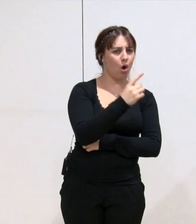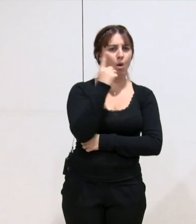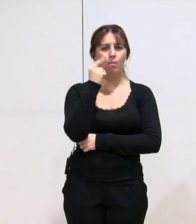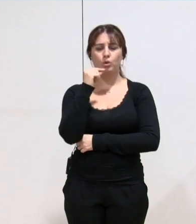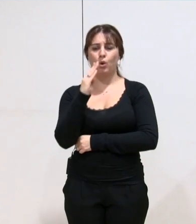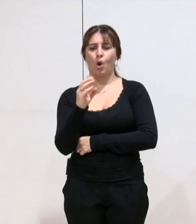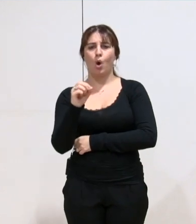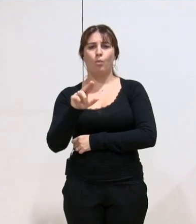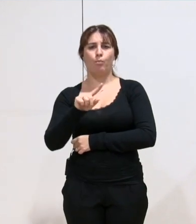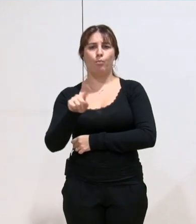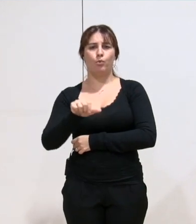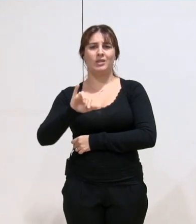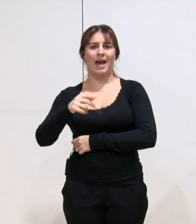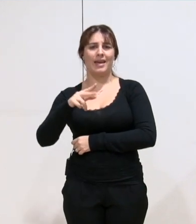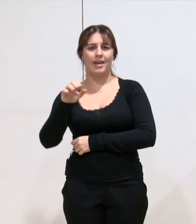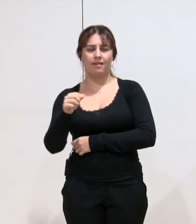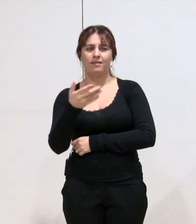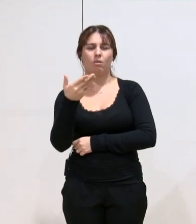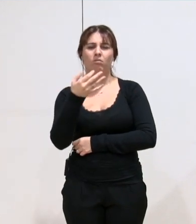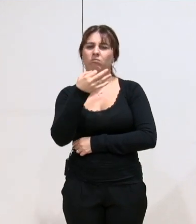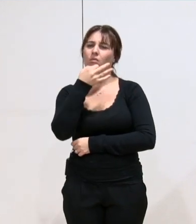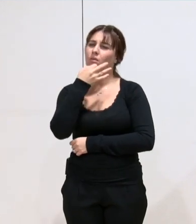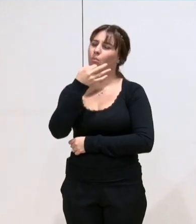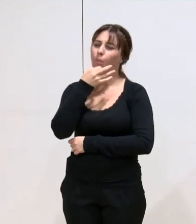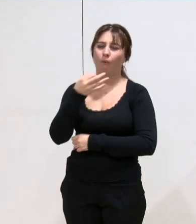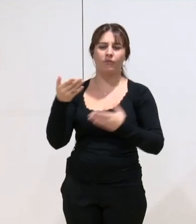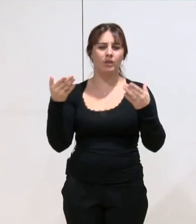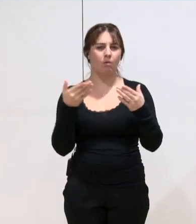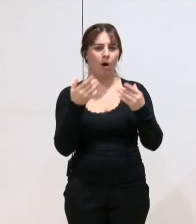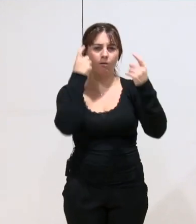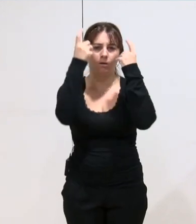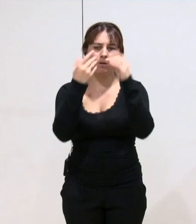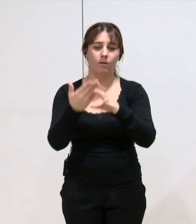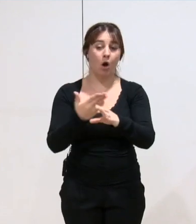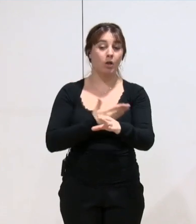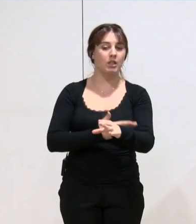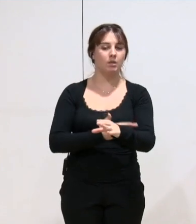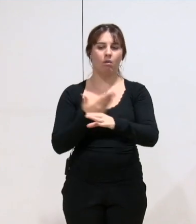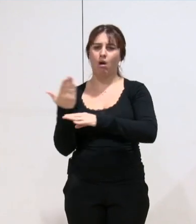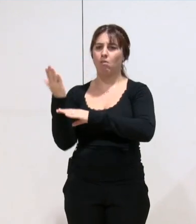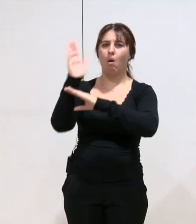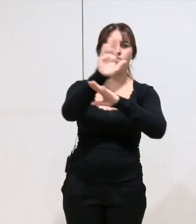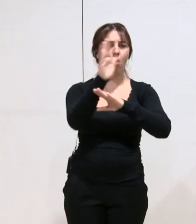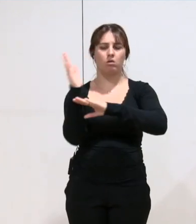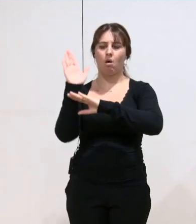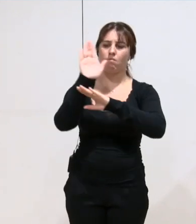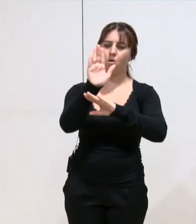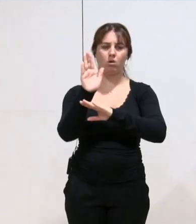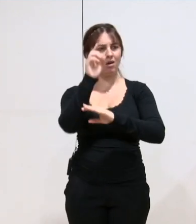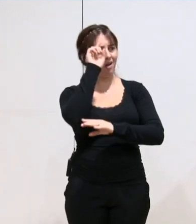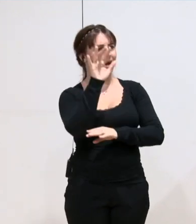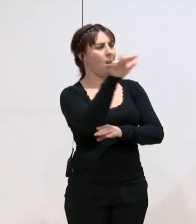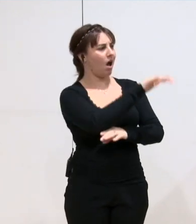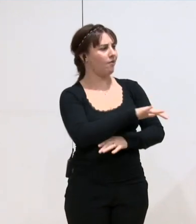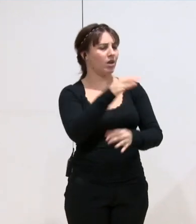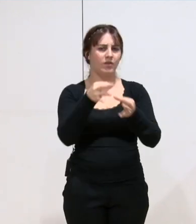s'agit surtout, sur le prétexte de cette délibération, d'anticiper et de mettre en avant ce qui, selon vous, est le